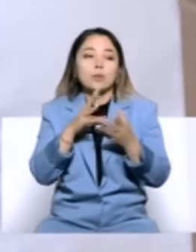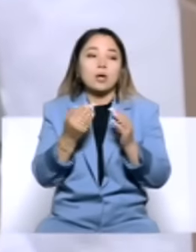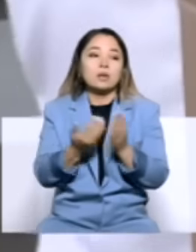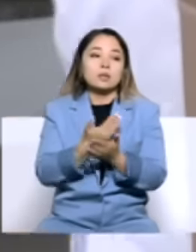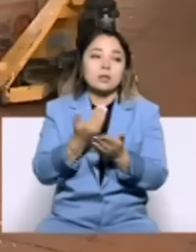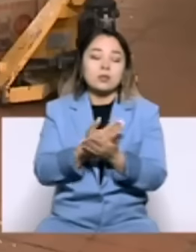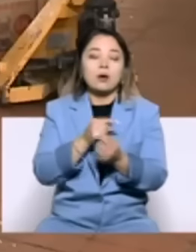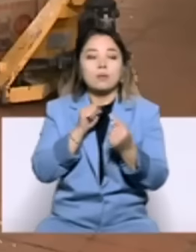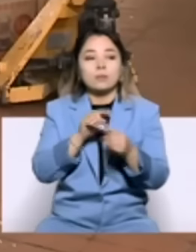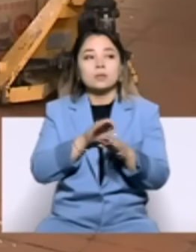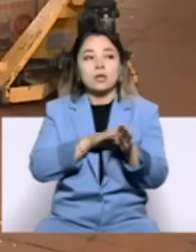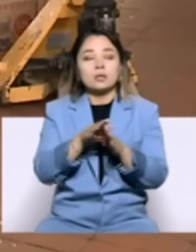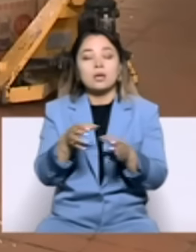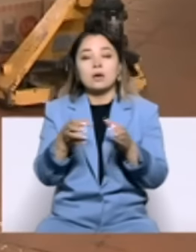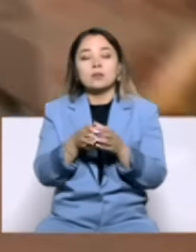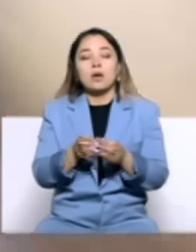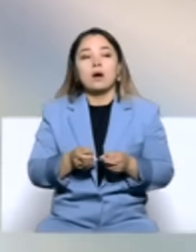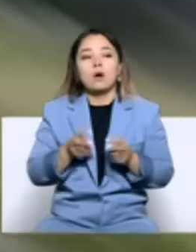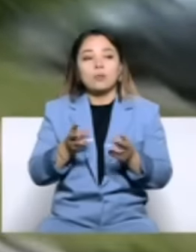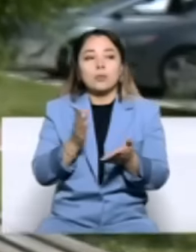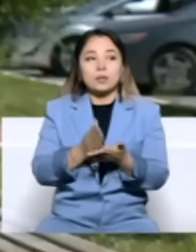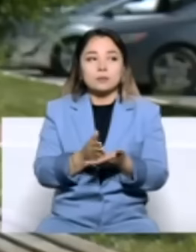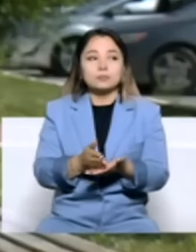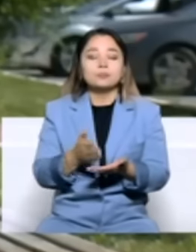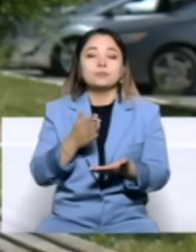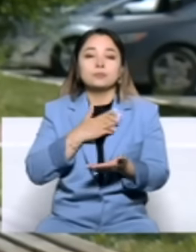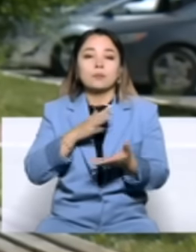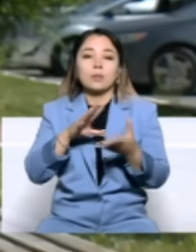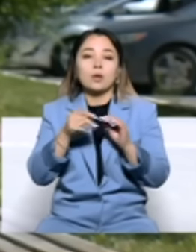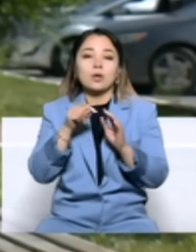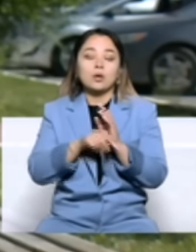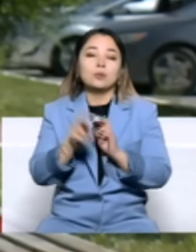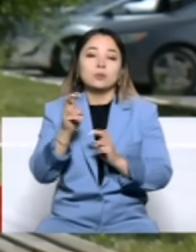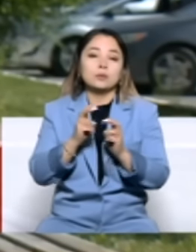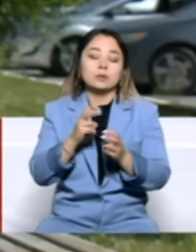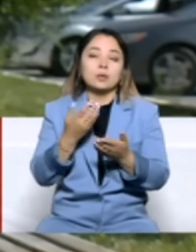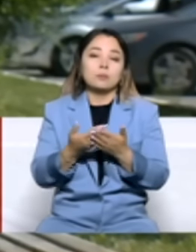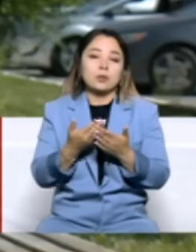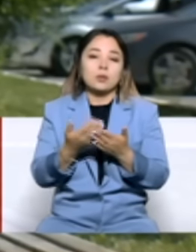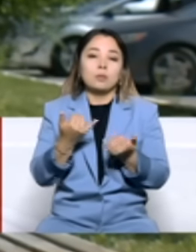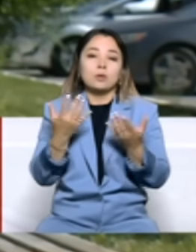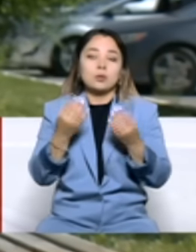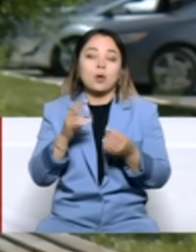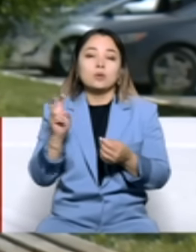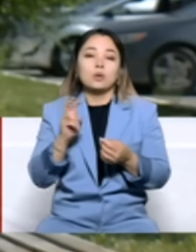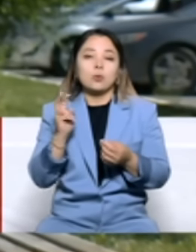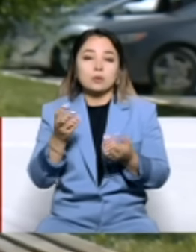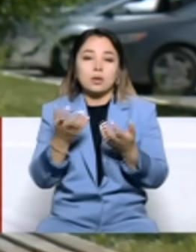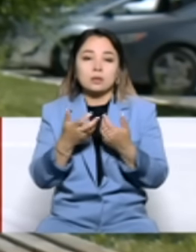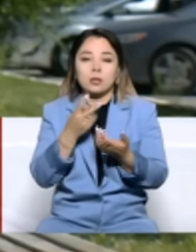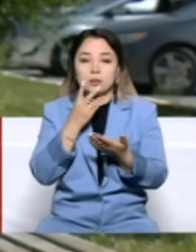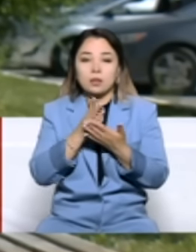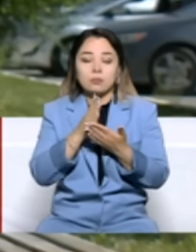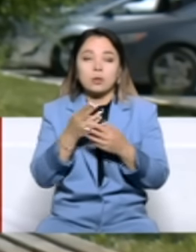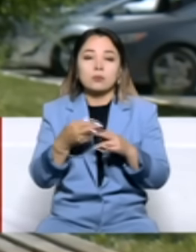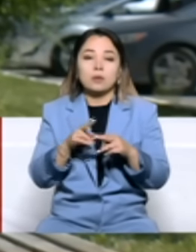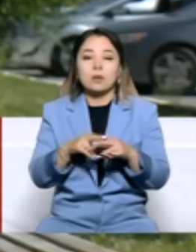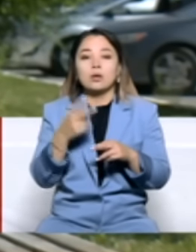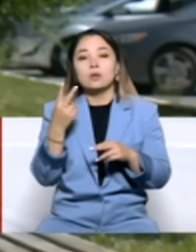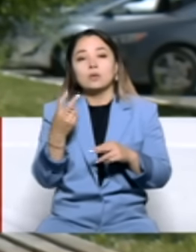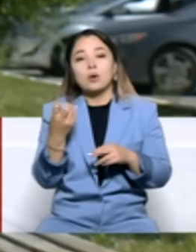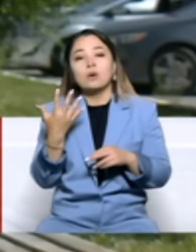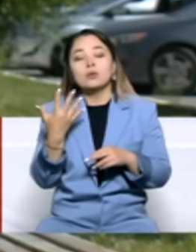осындай қарама-қайшылықтардан қауіптенеді. Біздің жалпы ішкі өніміміз, мәселен, бүгінгі күнде енді долларда есептелінеді ғой. Сол бір